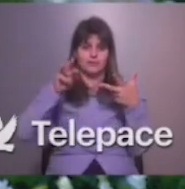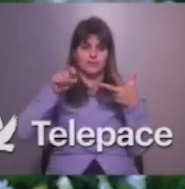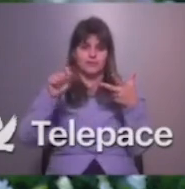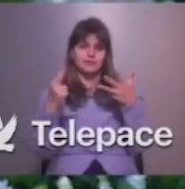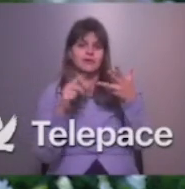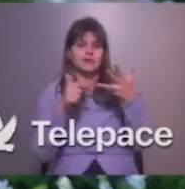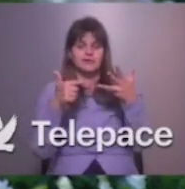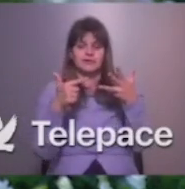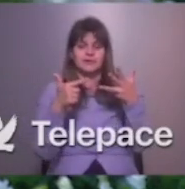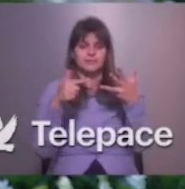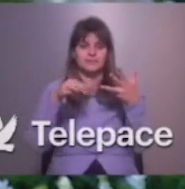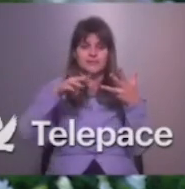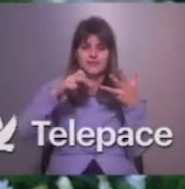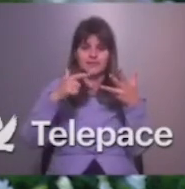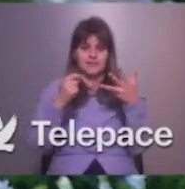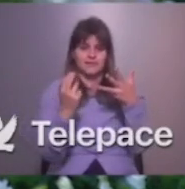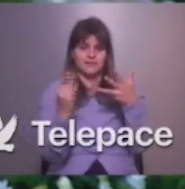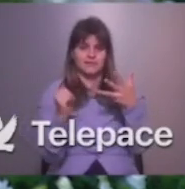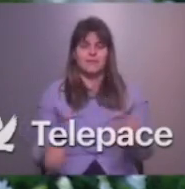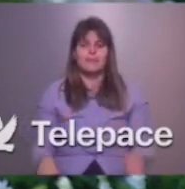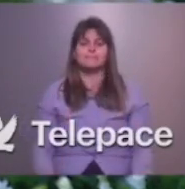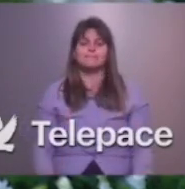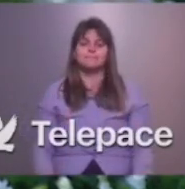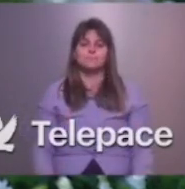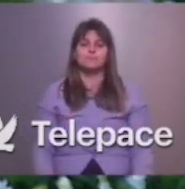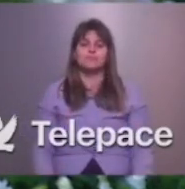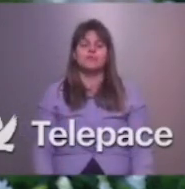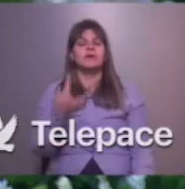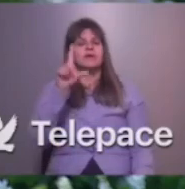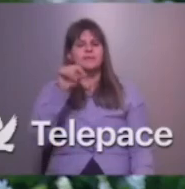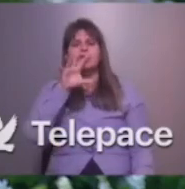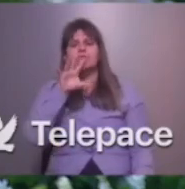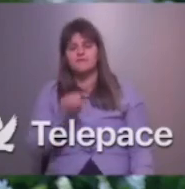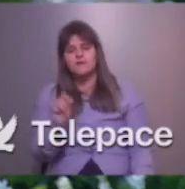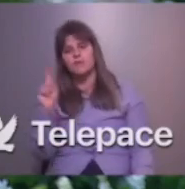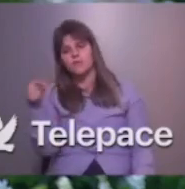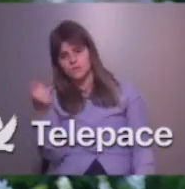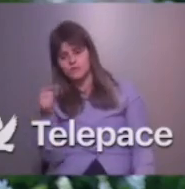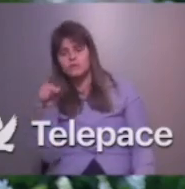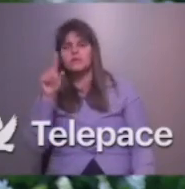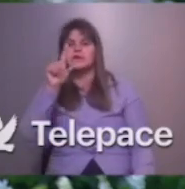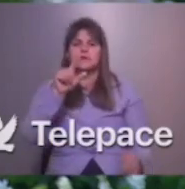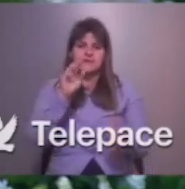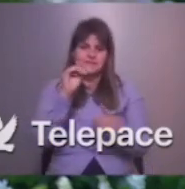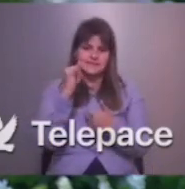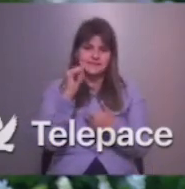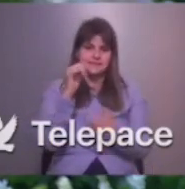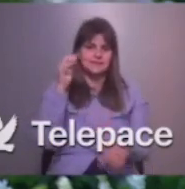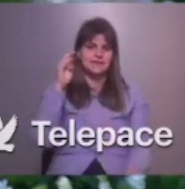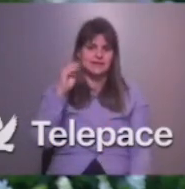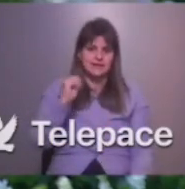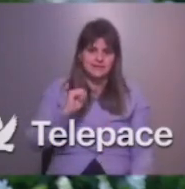Mateus, Tiago, filho di Alfeo, Simão o